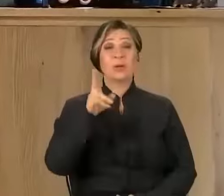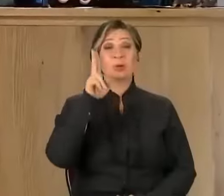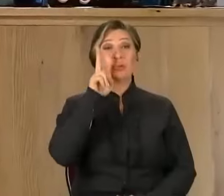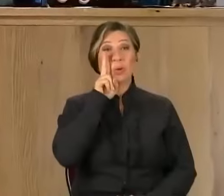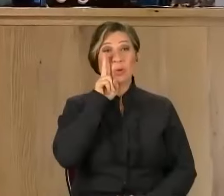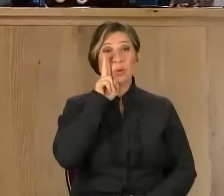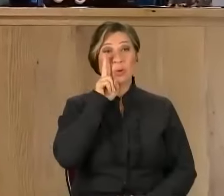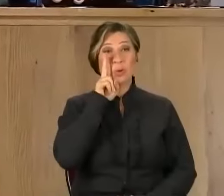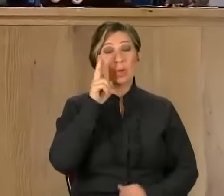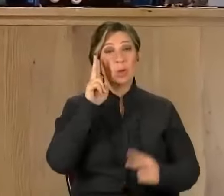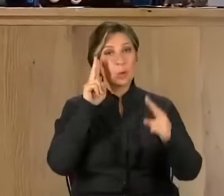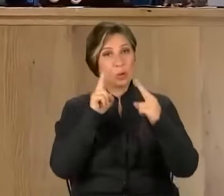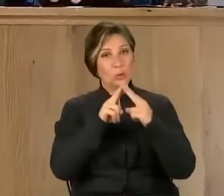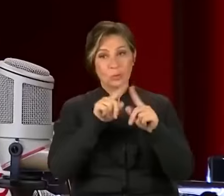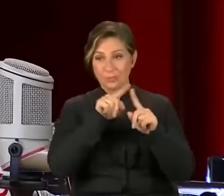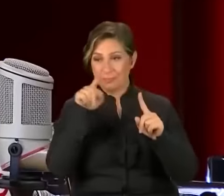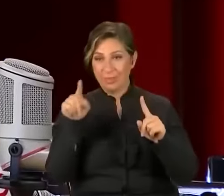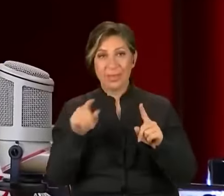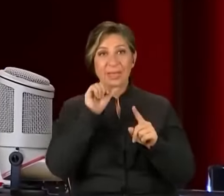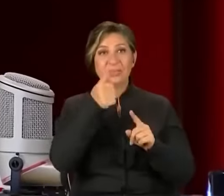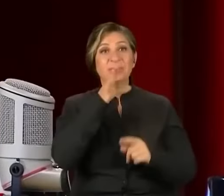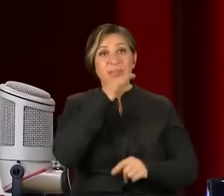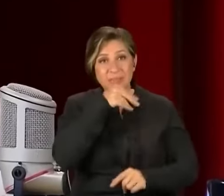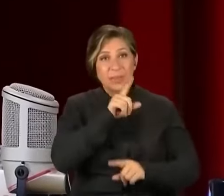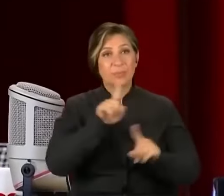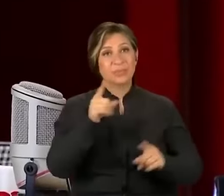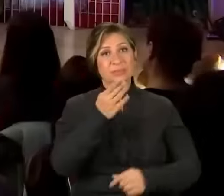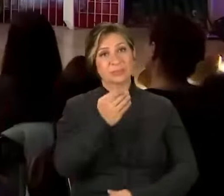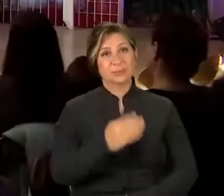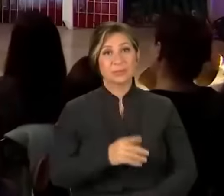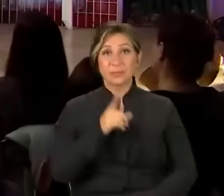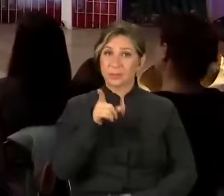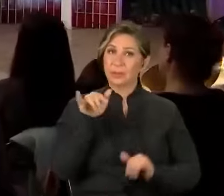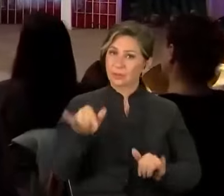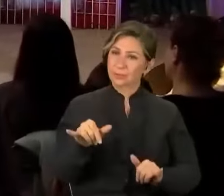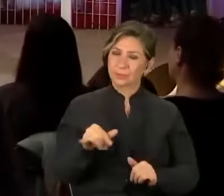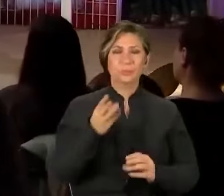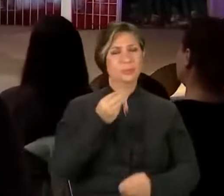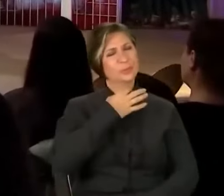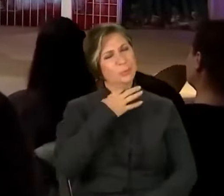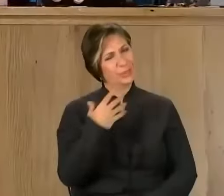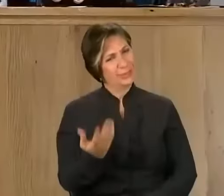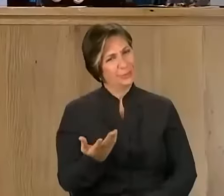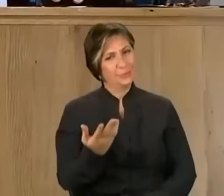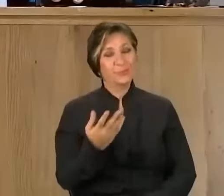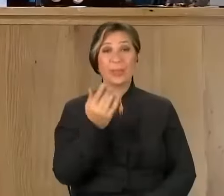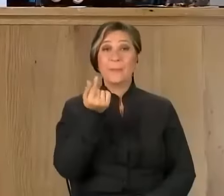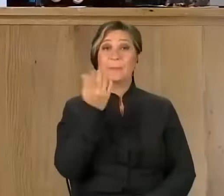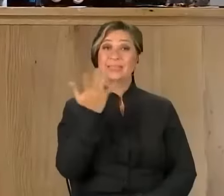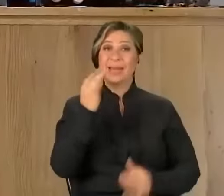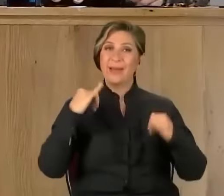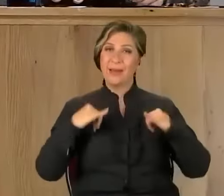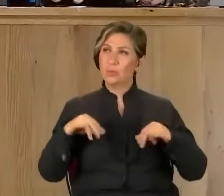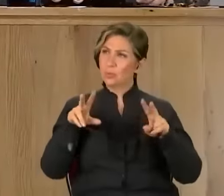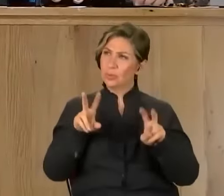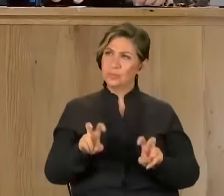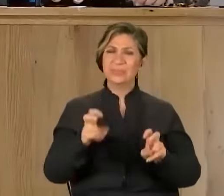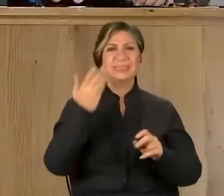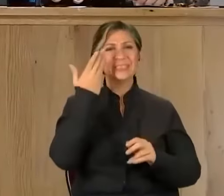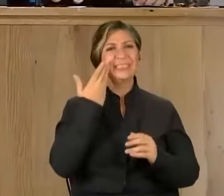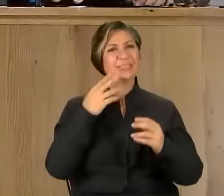Son görüştüğümüzden beri galiba hiç yaşlanmamışsın. Sen de öyle. Çok teşekkür ederim. Biraz daha rahat oturabilirsin aslında